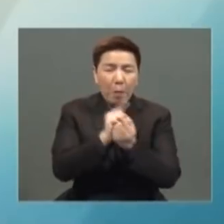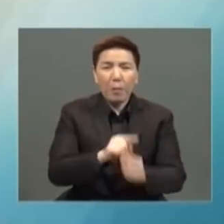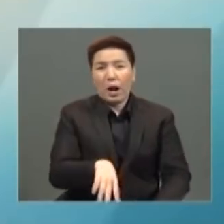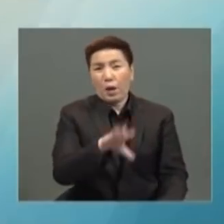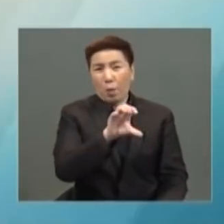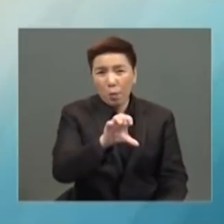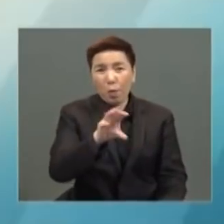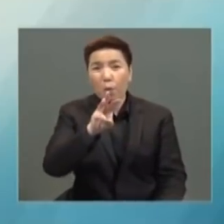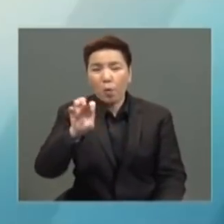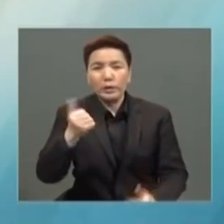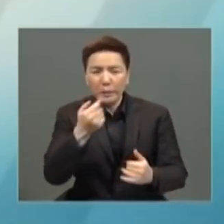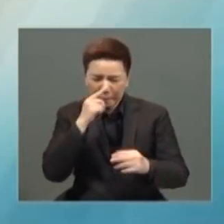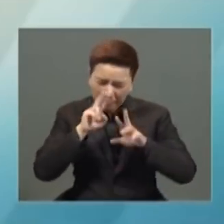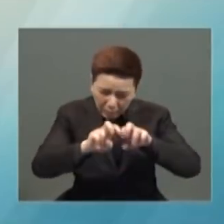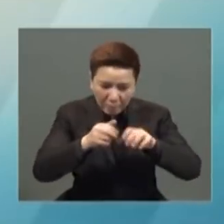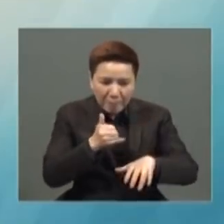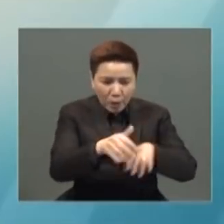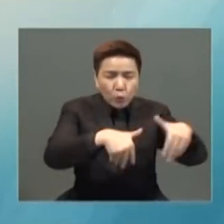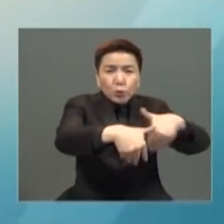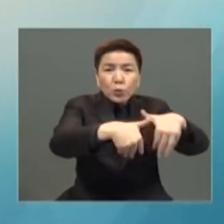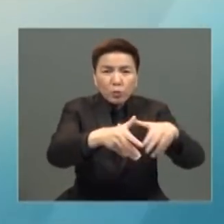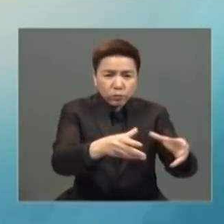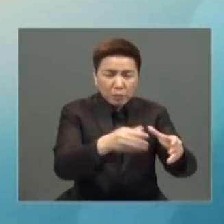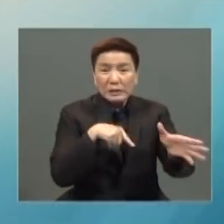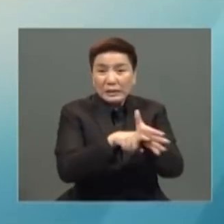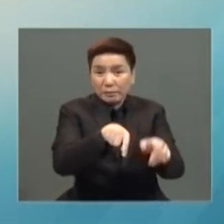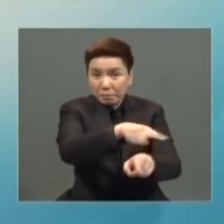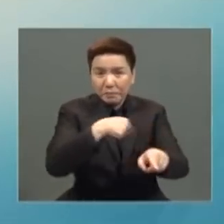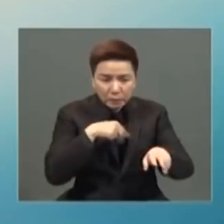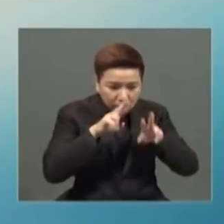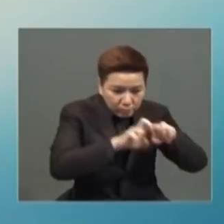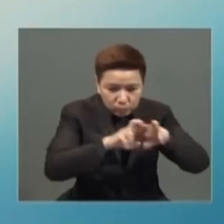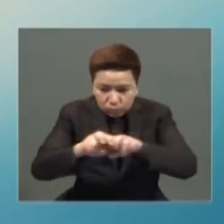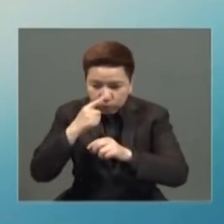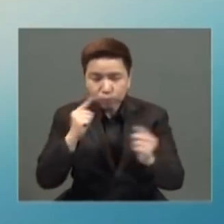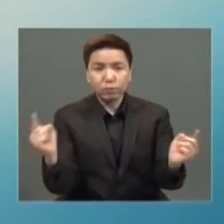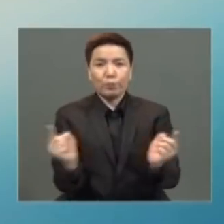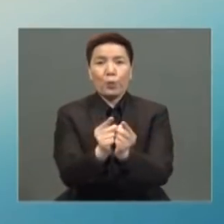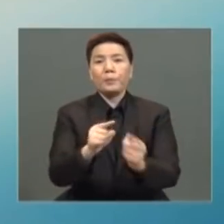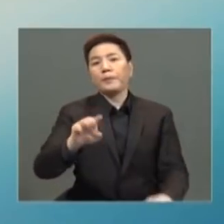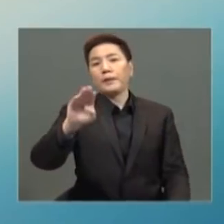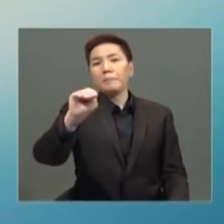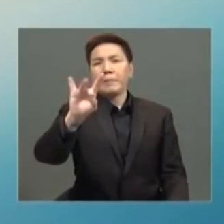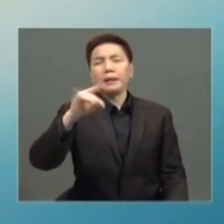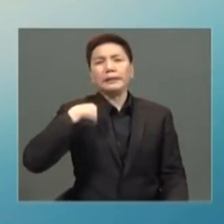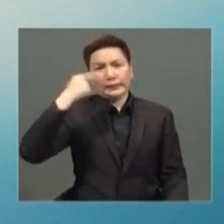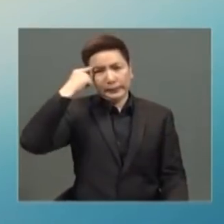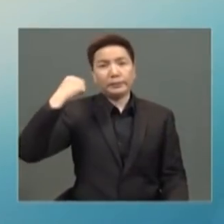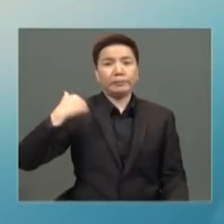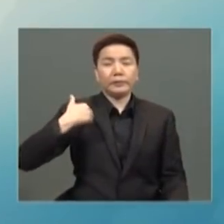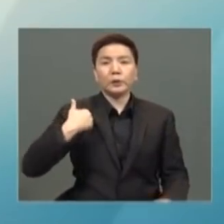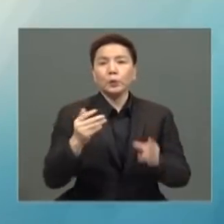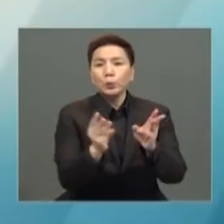6566หนักเลยเนี่ย 28คนใส่ท่อช่วยหายใจ 5ราคาที่ไม่มีเสียงชาเพิ่มอ่านก็ยังดีนะคะช่วงนี้ลักษณะ